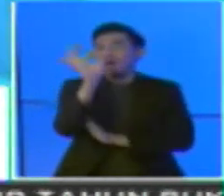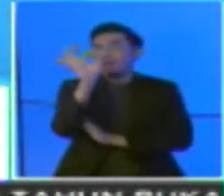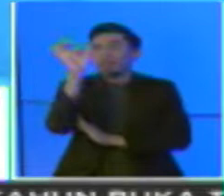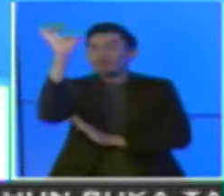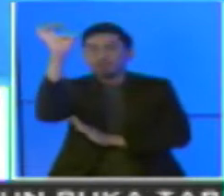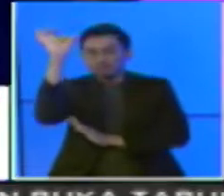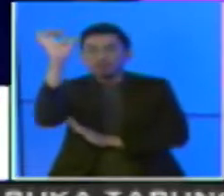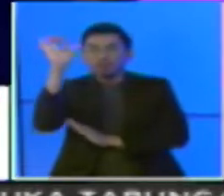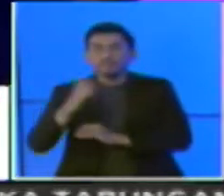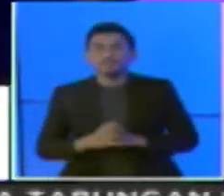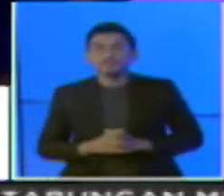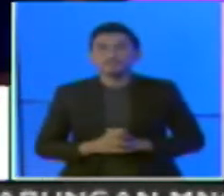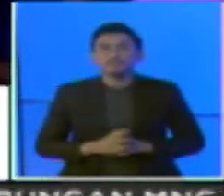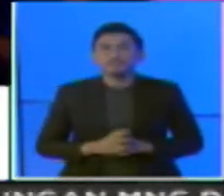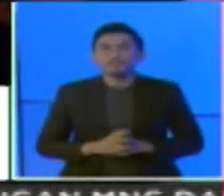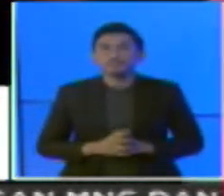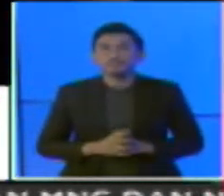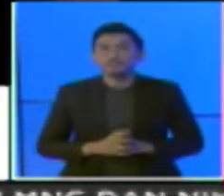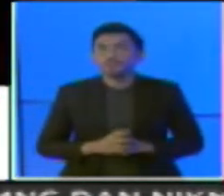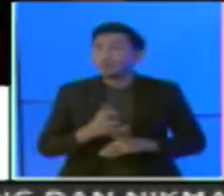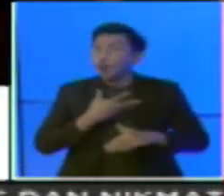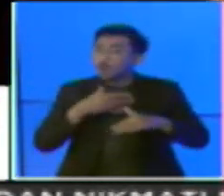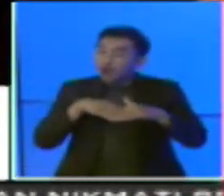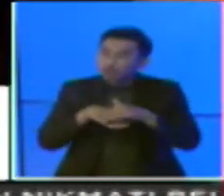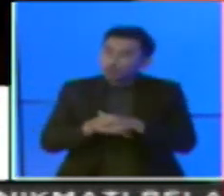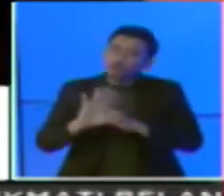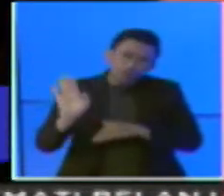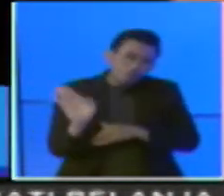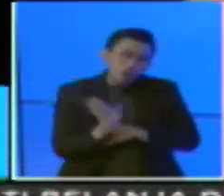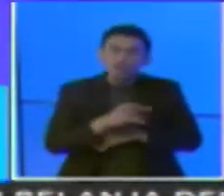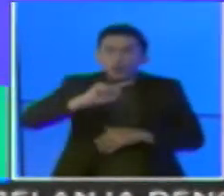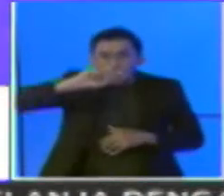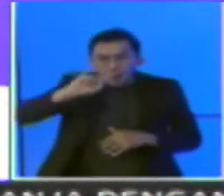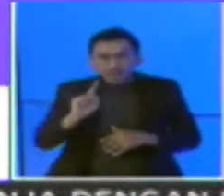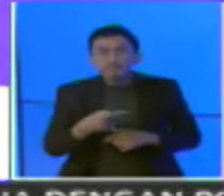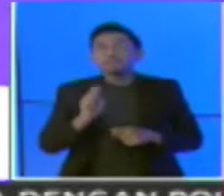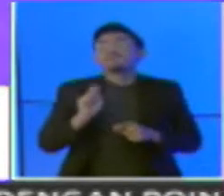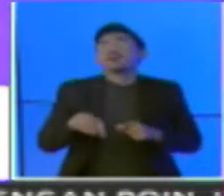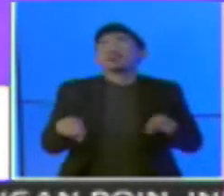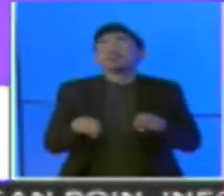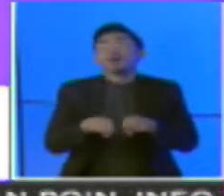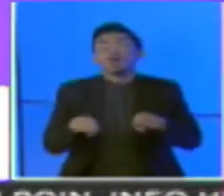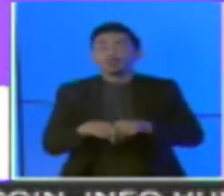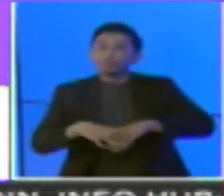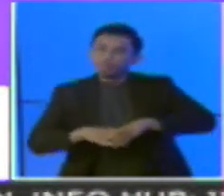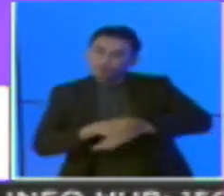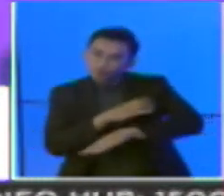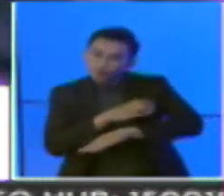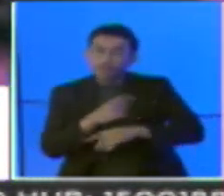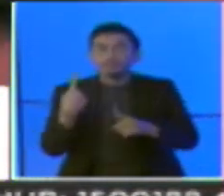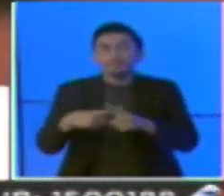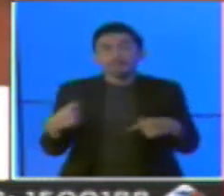Untuk masuk ke dalam, setiap pengunjung diwajibkan mengenakan sepatu boots serta pakaian hangat untuk melindungi tubuh dari suhu yang dingin.